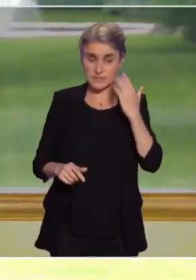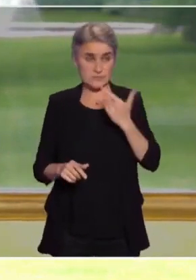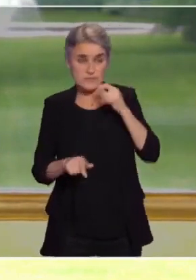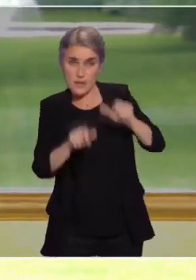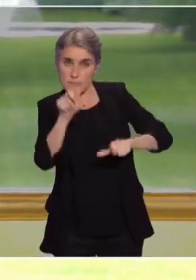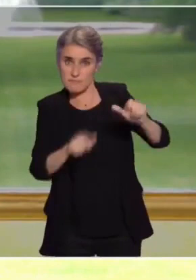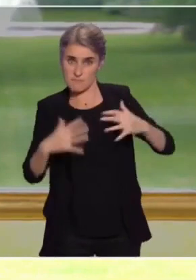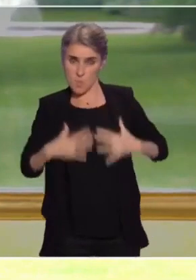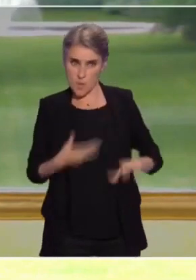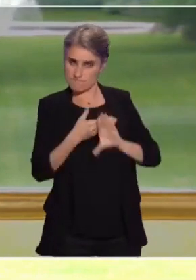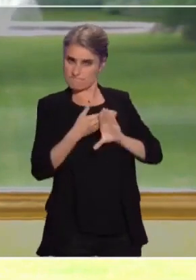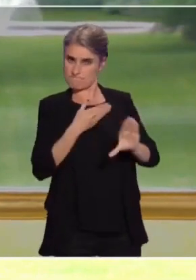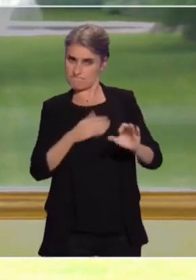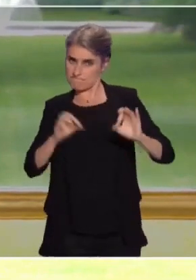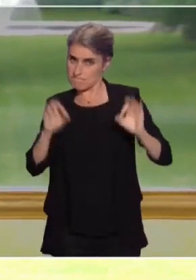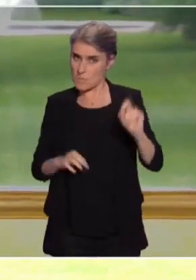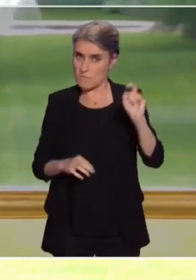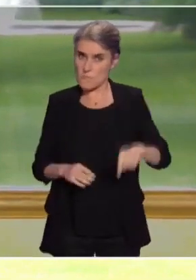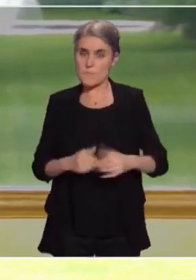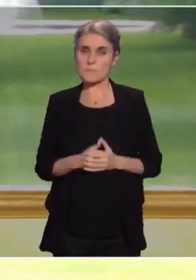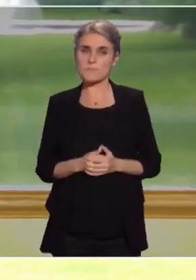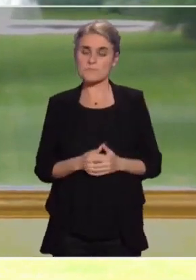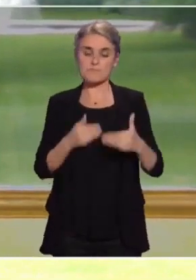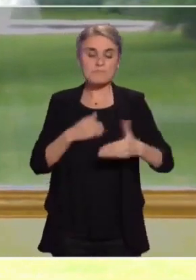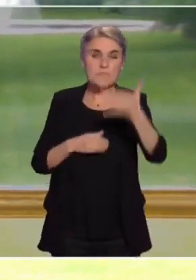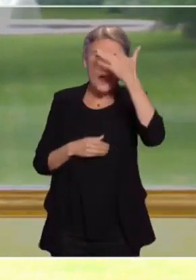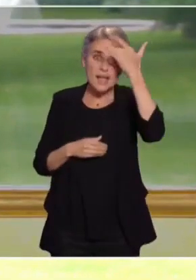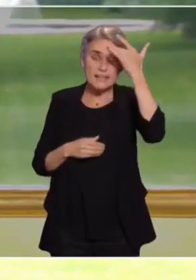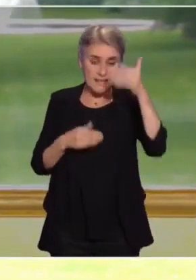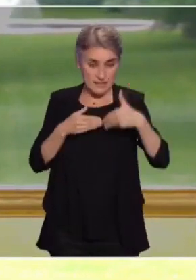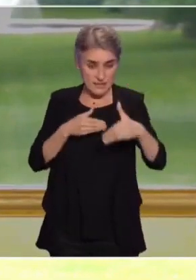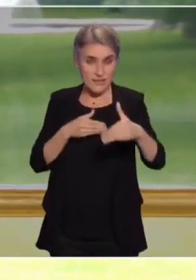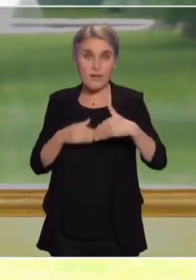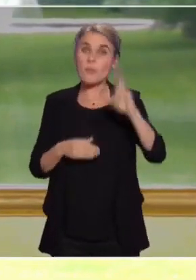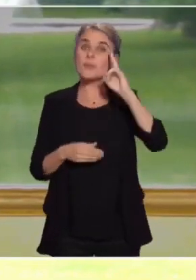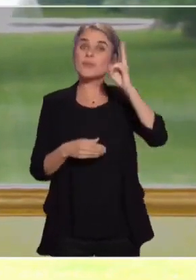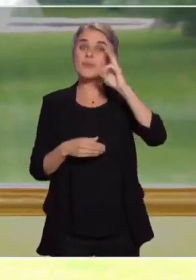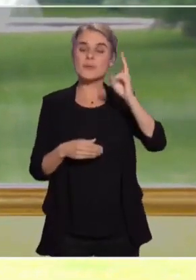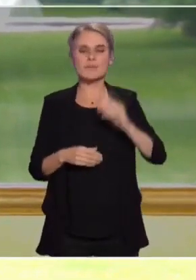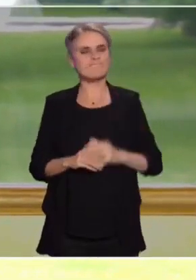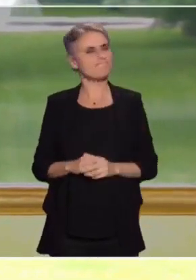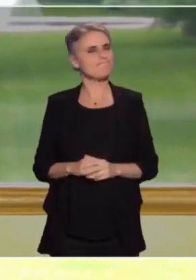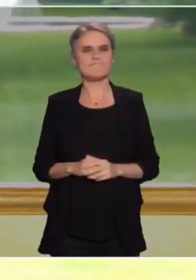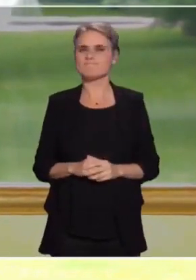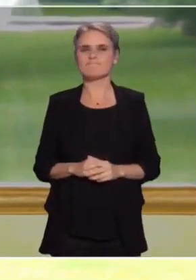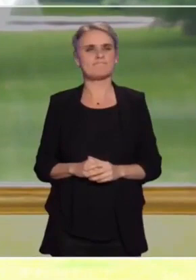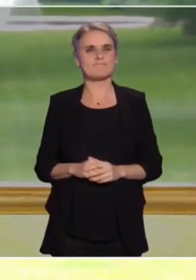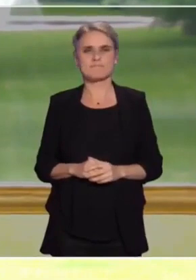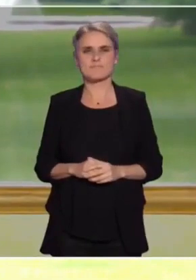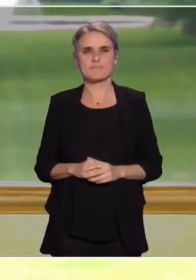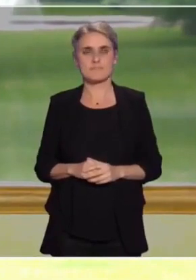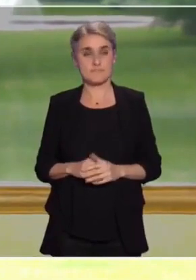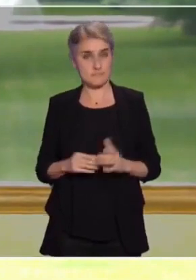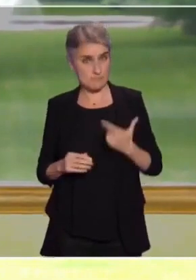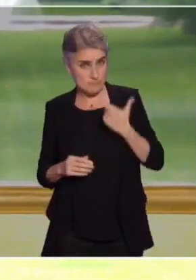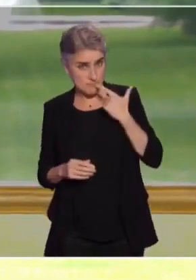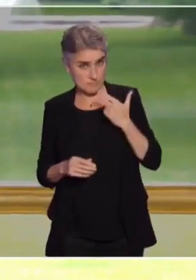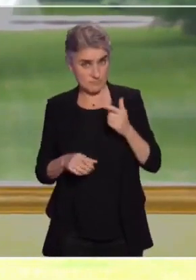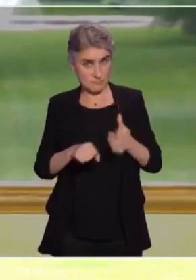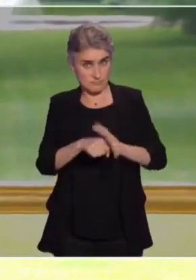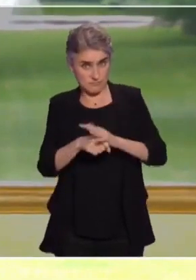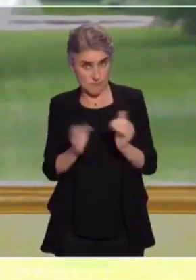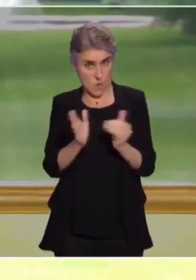physique l'été 2020 ne sera pas un été comme les autres et il nous faudra veiller à l'évolution de l'épidémie